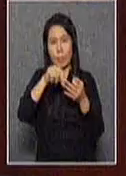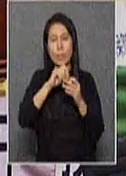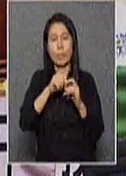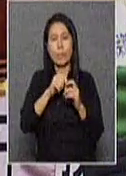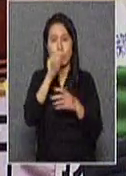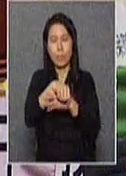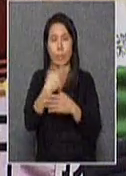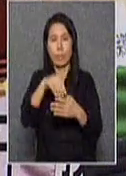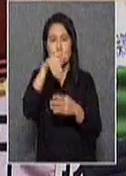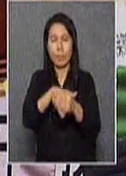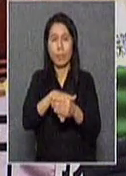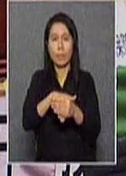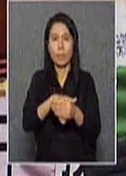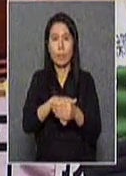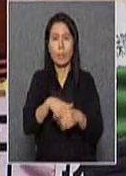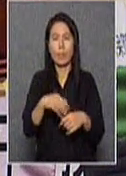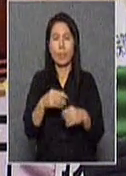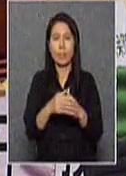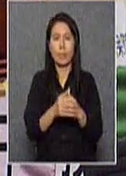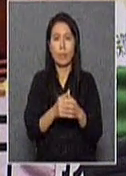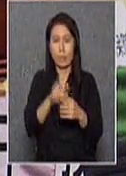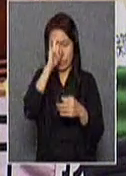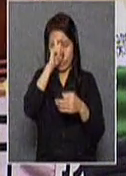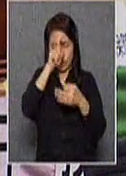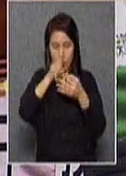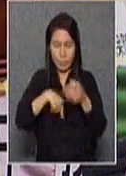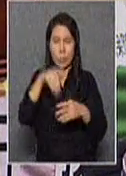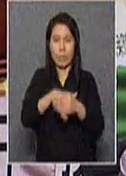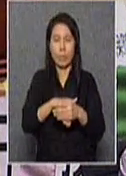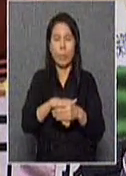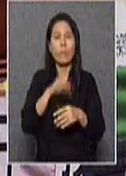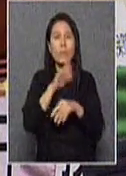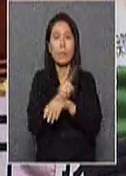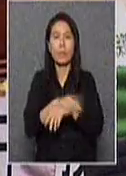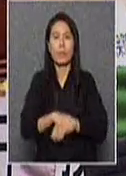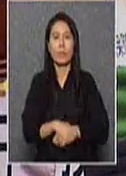表決。梁國雄議員要求記名表決，表決鐘響1分鐘。